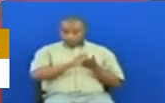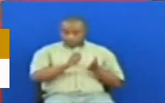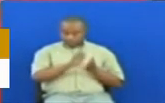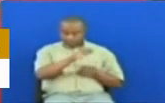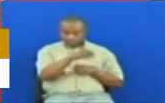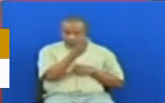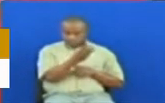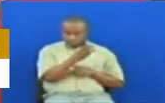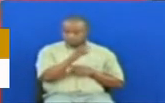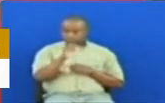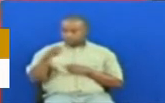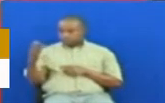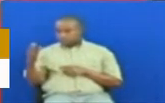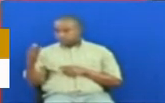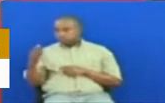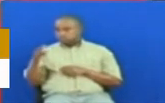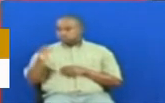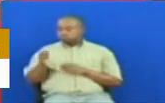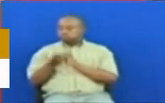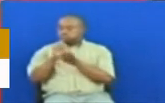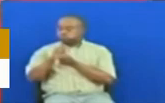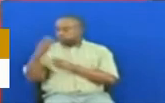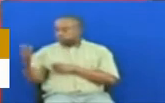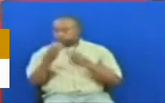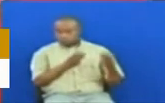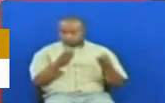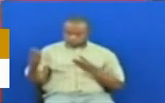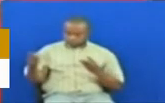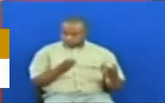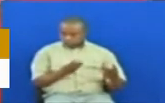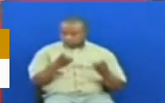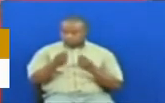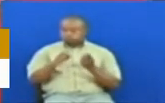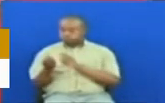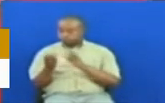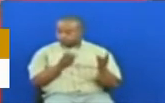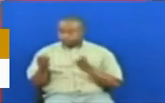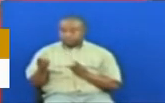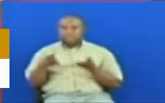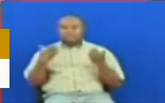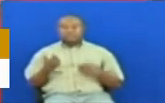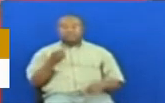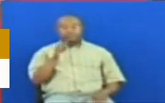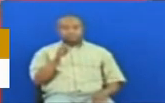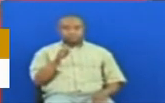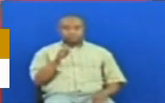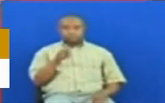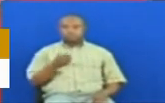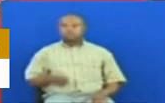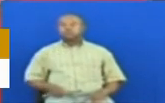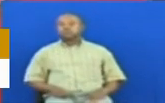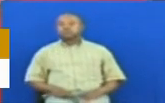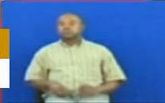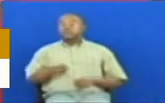years and shall be eligible for reappointment after rotation. Sasa wakati